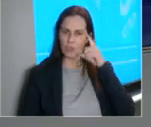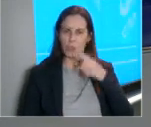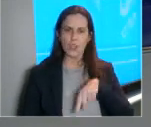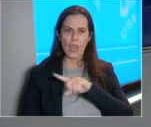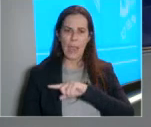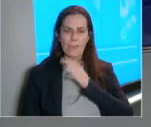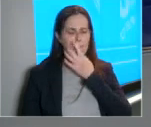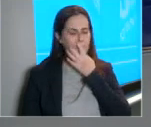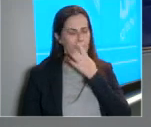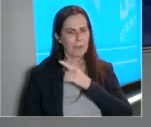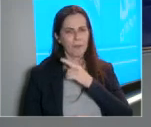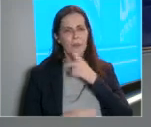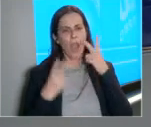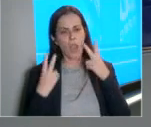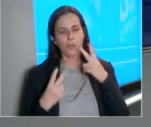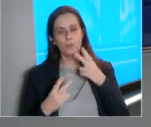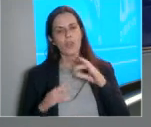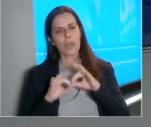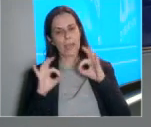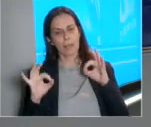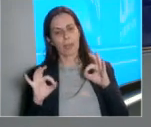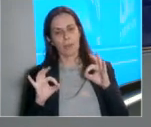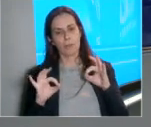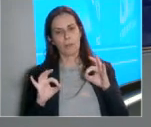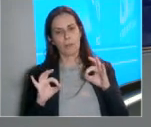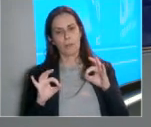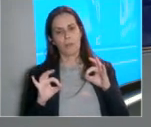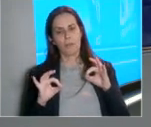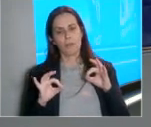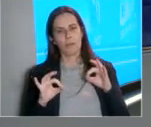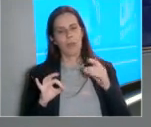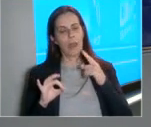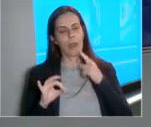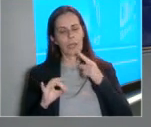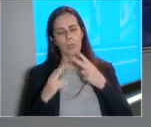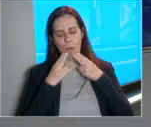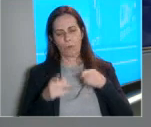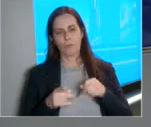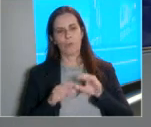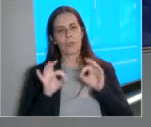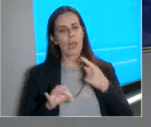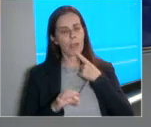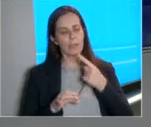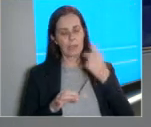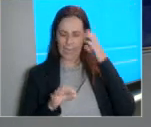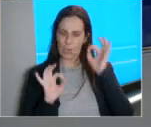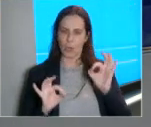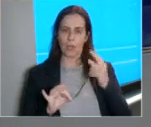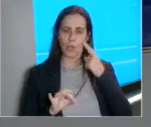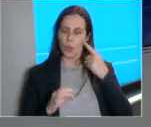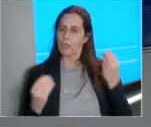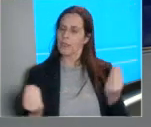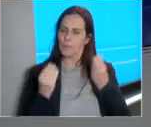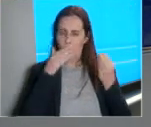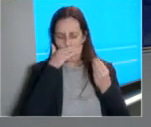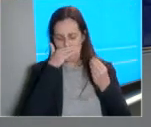שהם כמובילי דעת קהל, חשוב שיתחילו להימנע מתגובות פבלוביות ולהתחיל לדבר באופן רציונלי ולראות את